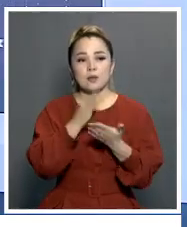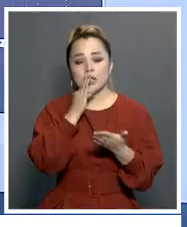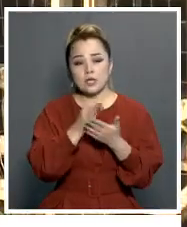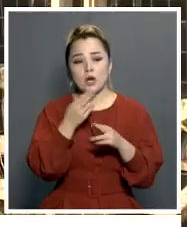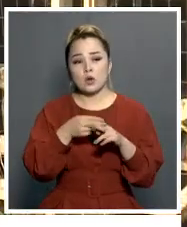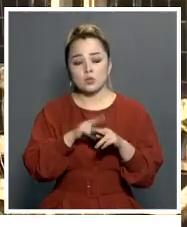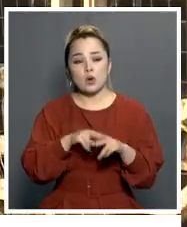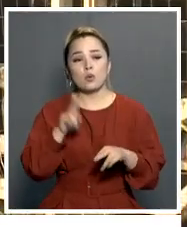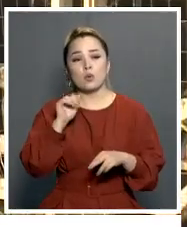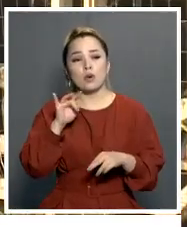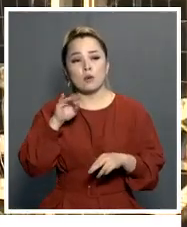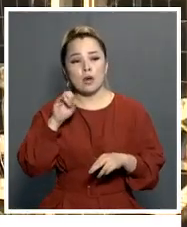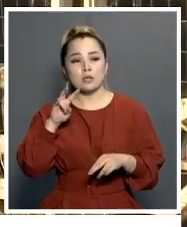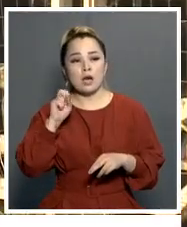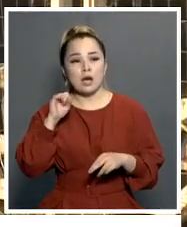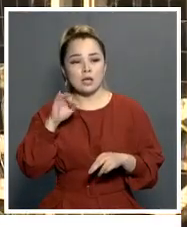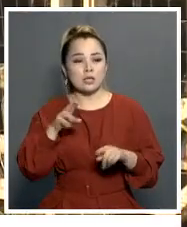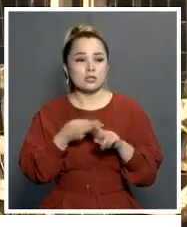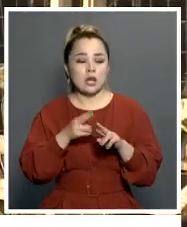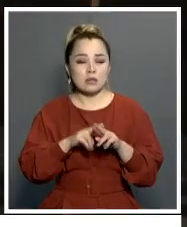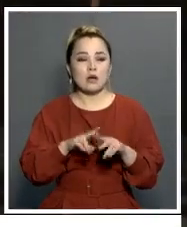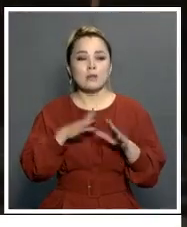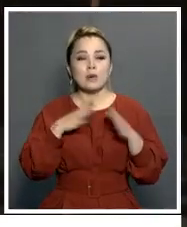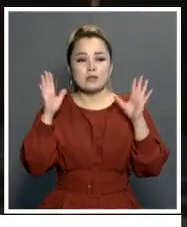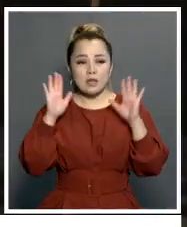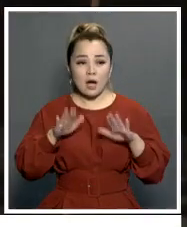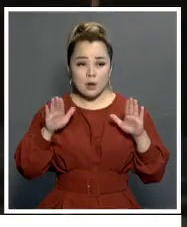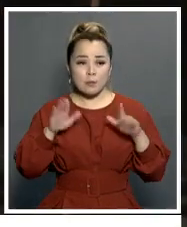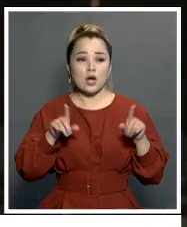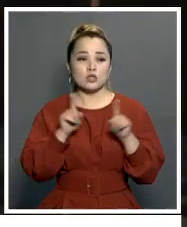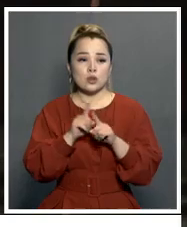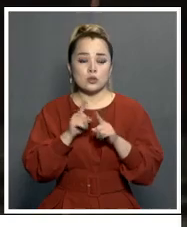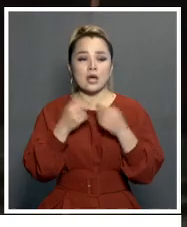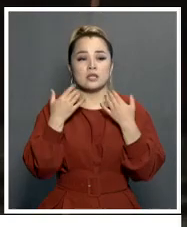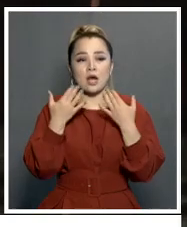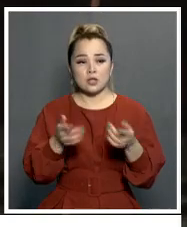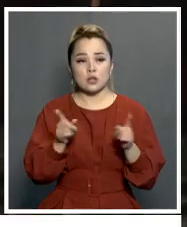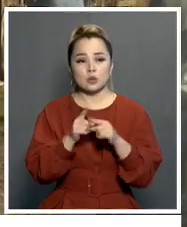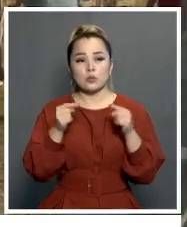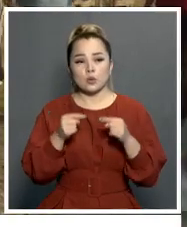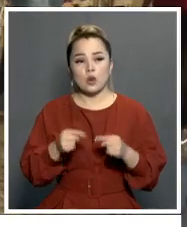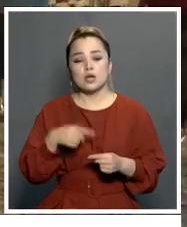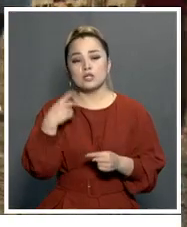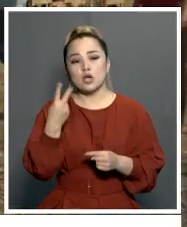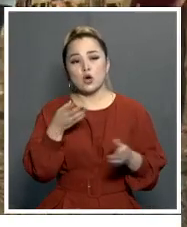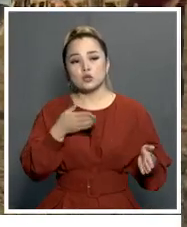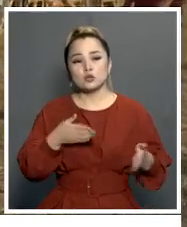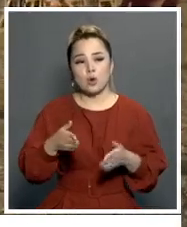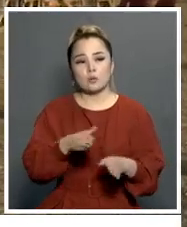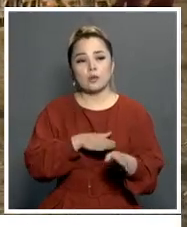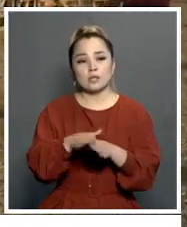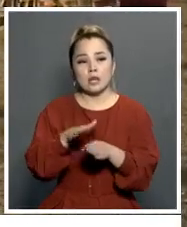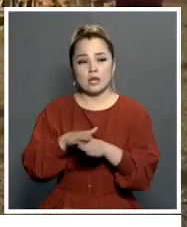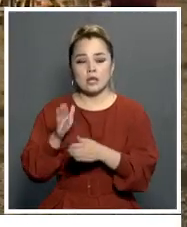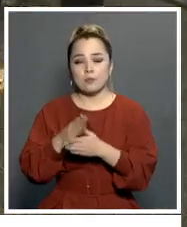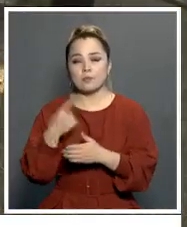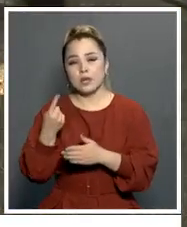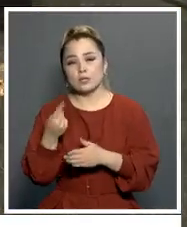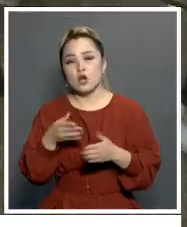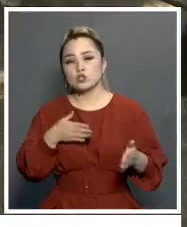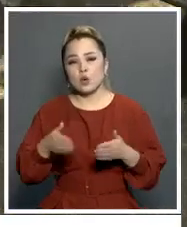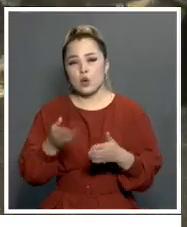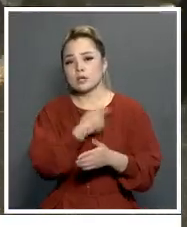Сонымен қатар құрбан айт намазына қойылатын нақты талаптар туралы айтты. Биыл құрбан шалу екі жолмен жүзеге асады. Бірінші жолы